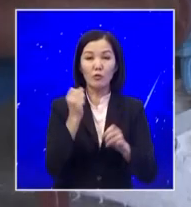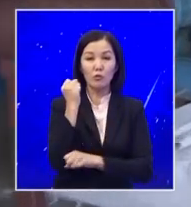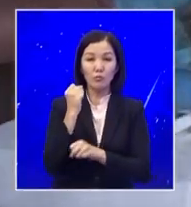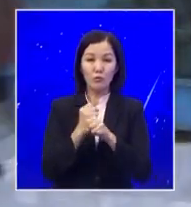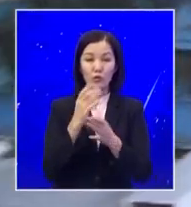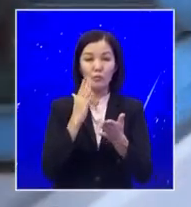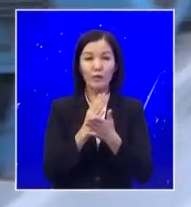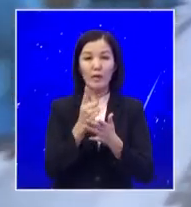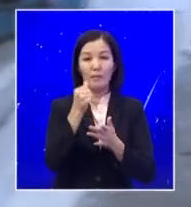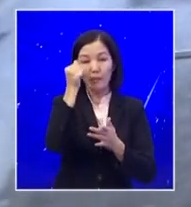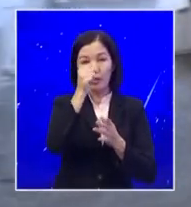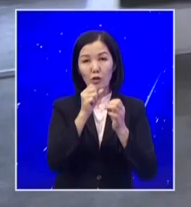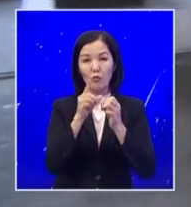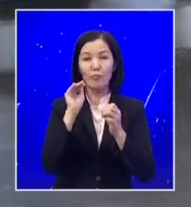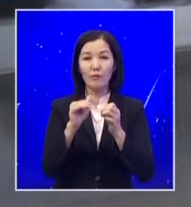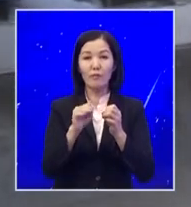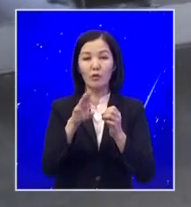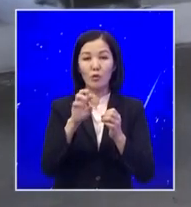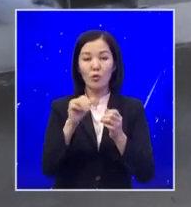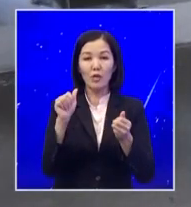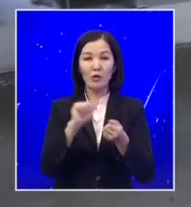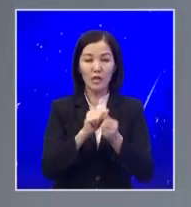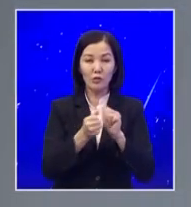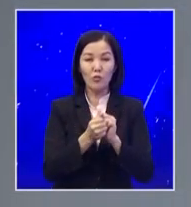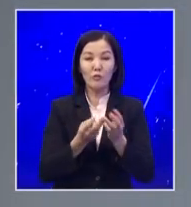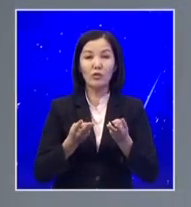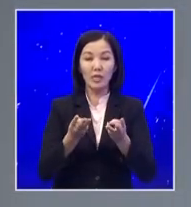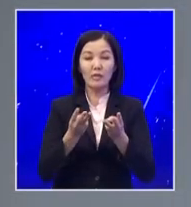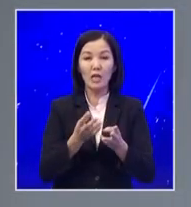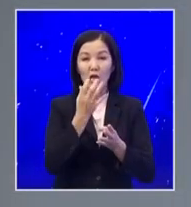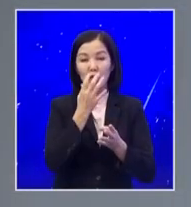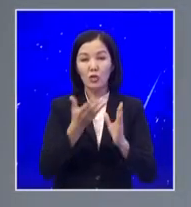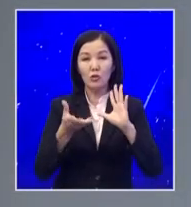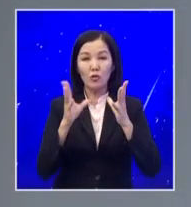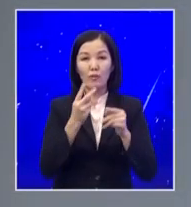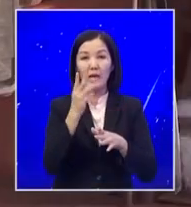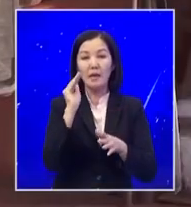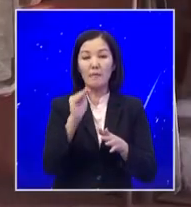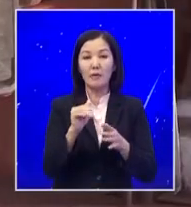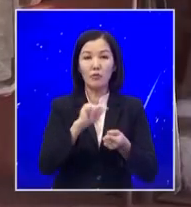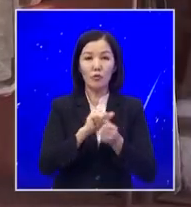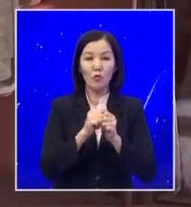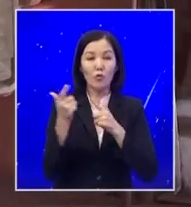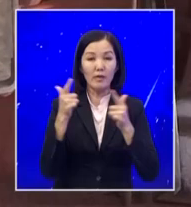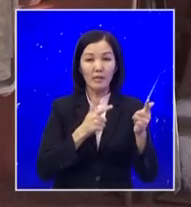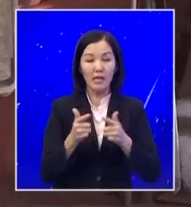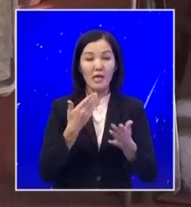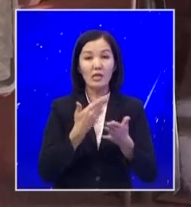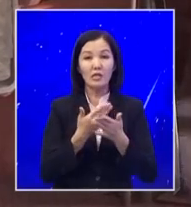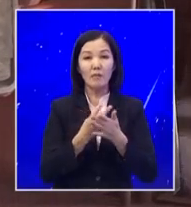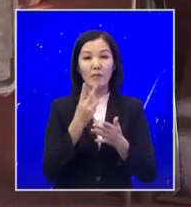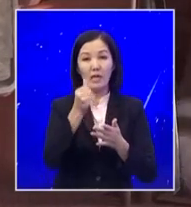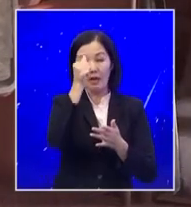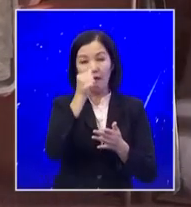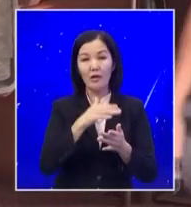етеді. Жылына 11 мың тонна қара алтын жағылады. Қазір жылыту нысанының аумағында 2 мың тонна көмір дайын. Бұл шамамен 2